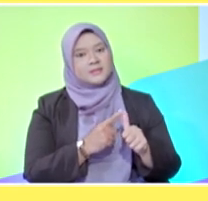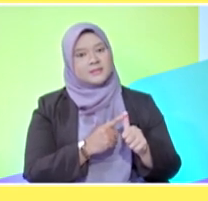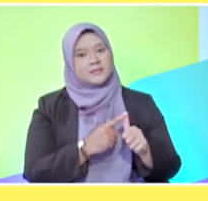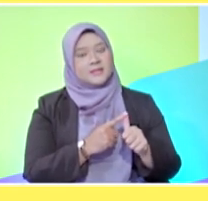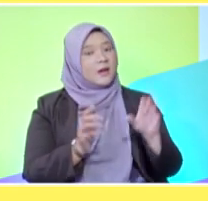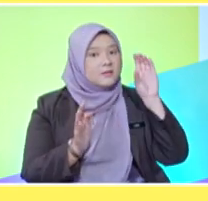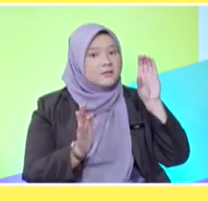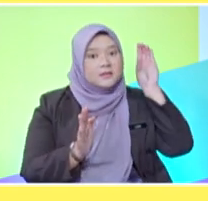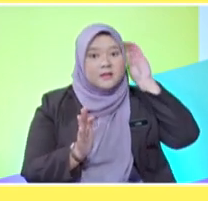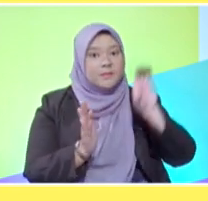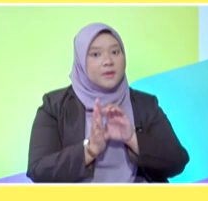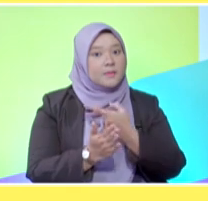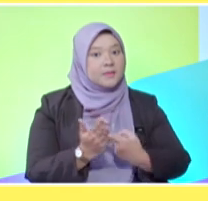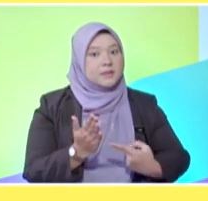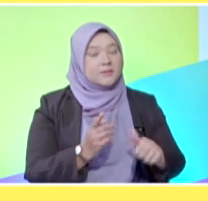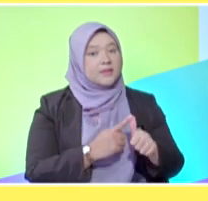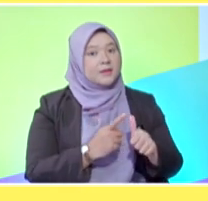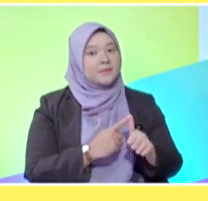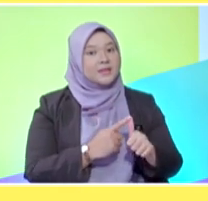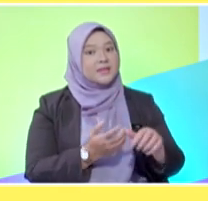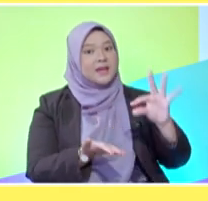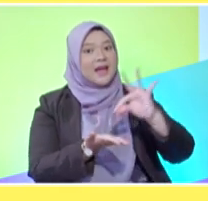ini namanya ayam